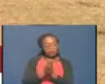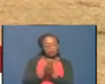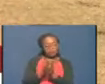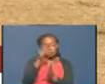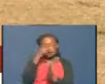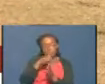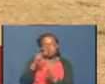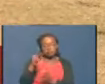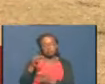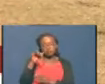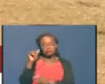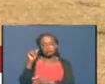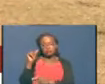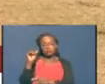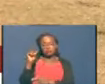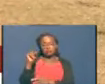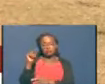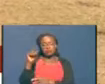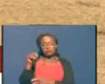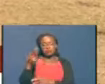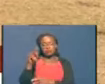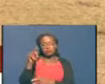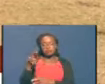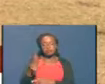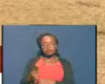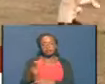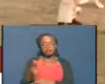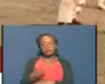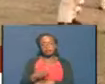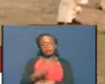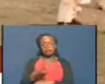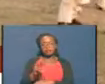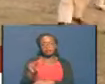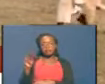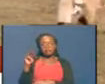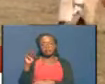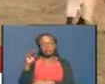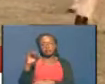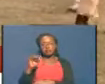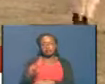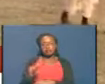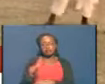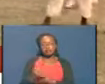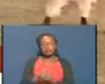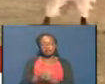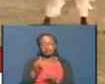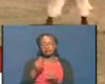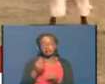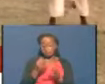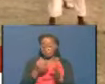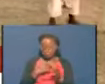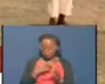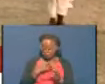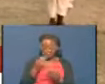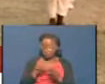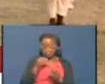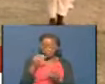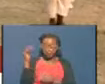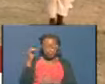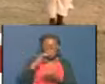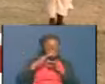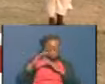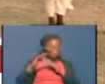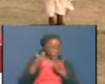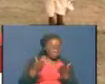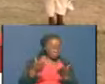tukona Kamia, tukona Kijiji cha Madharau. Among others. Mimi isipokuwa ni karate, hata sijui ningekuwa hapa saa. Hata